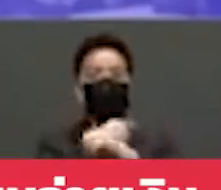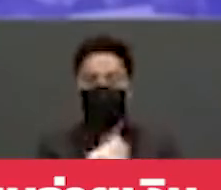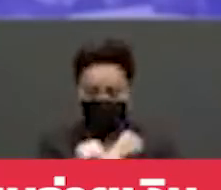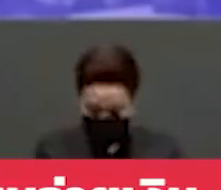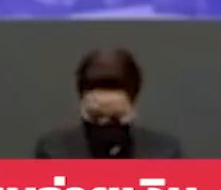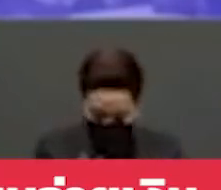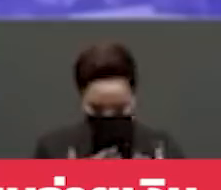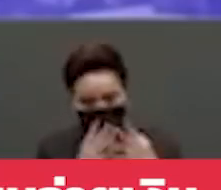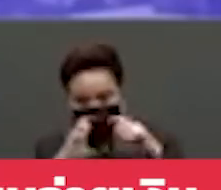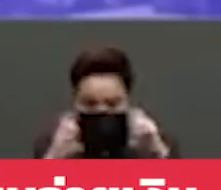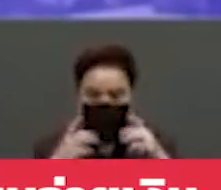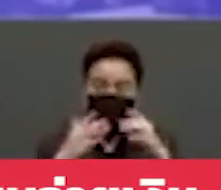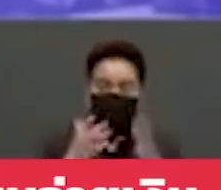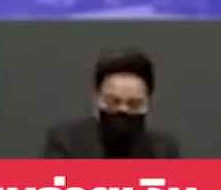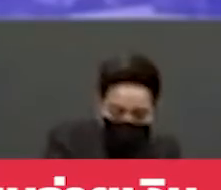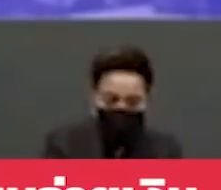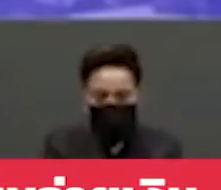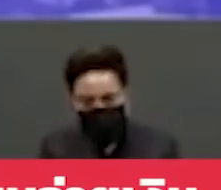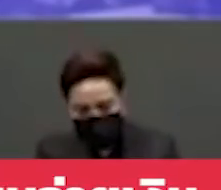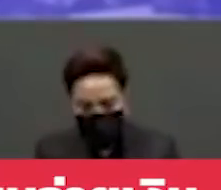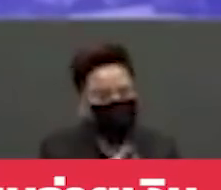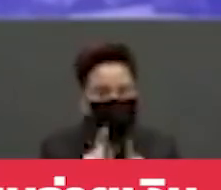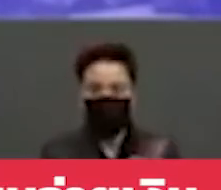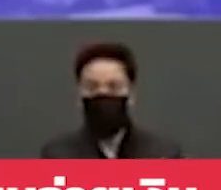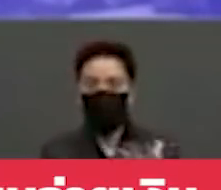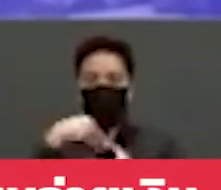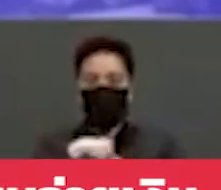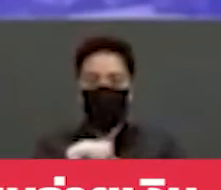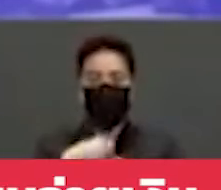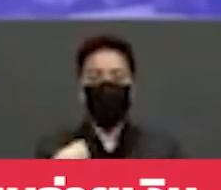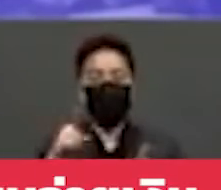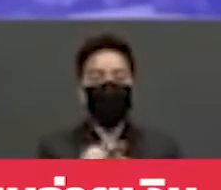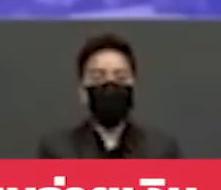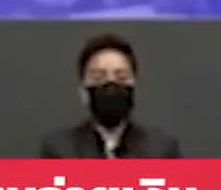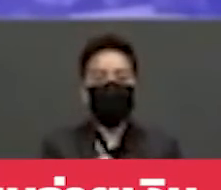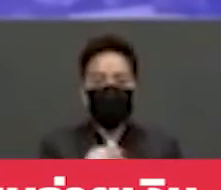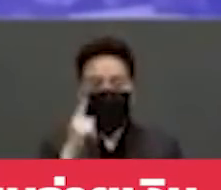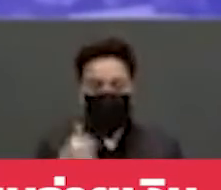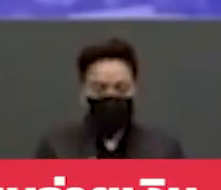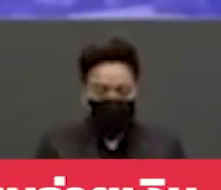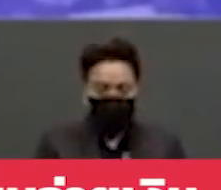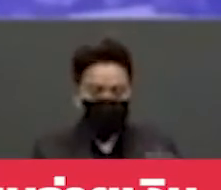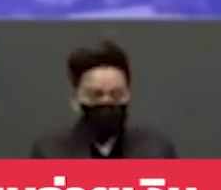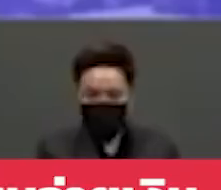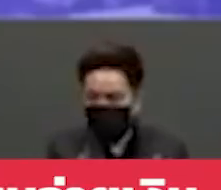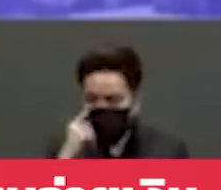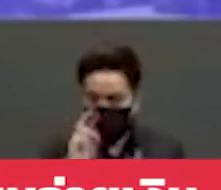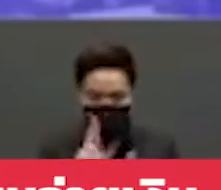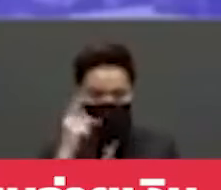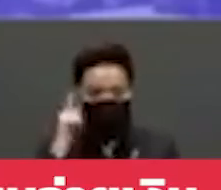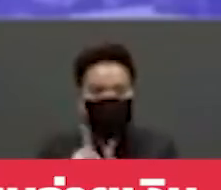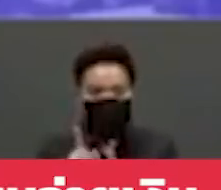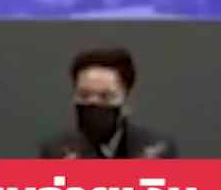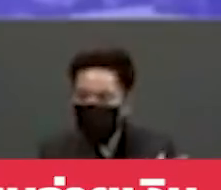ขณะที่การคาดการณ์ผู้ติดเชื้อรายใหม่หากมีความร่วมมือการใช้มาตรการเข้มงวดจะช่วยลดการติดเชื้อได้ถึงร้อยละ 25